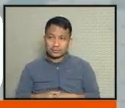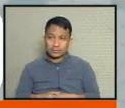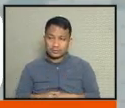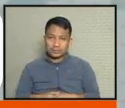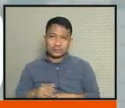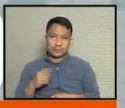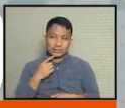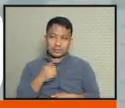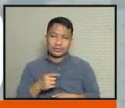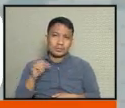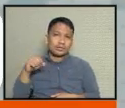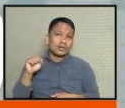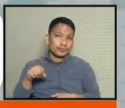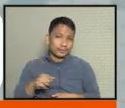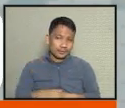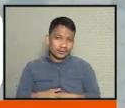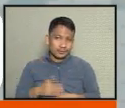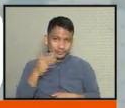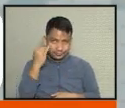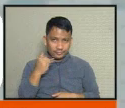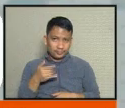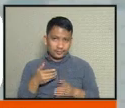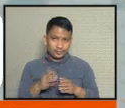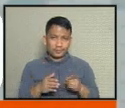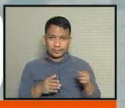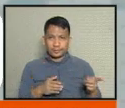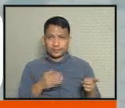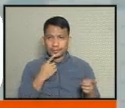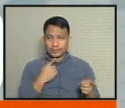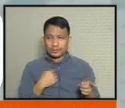Sir? O, eh bakit mo